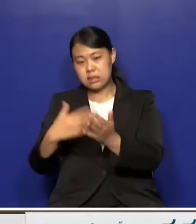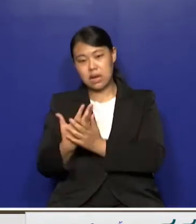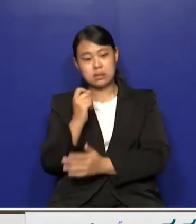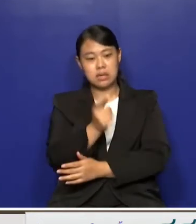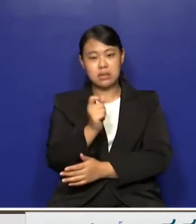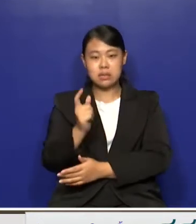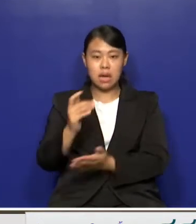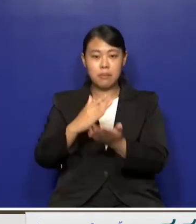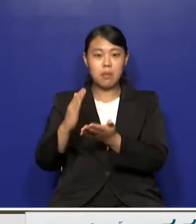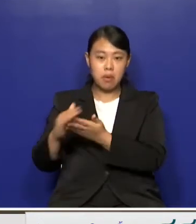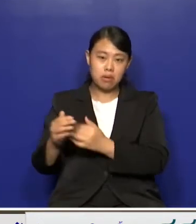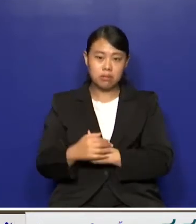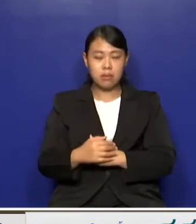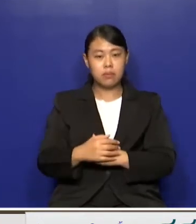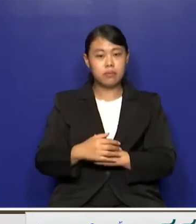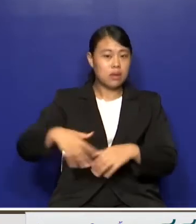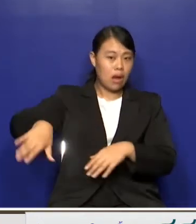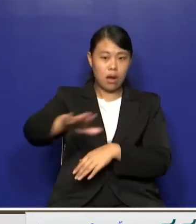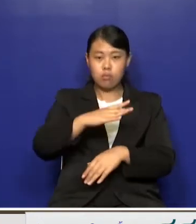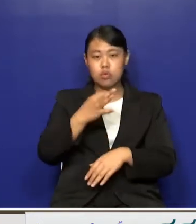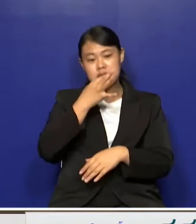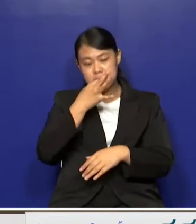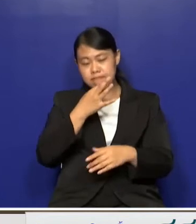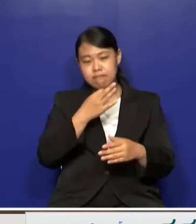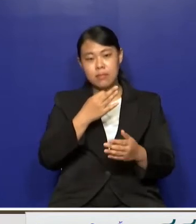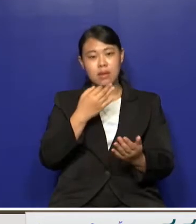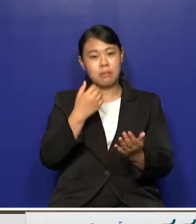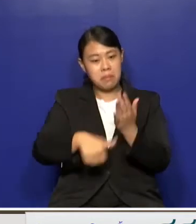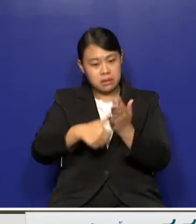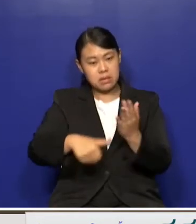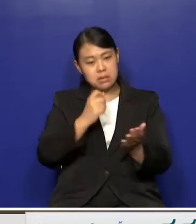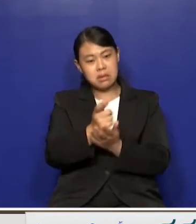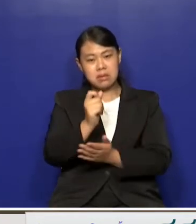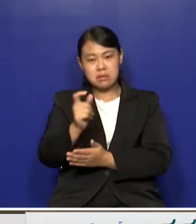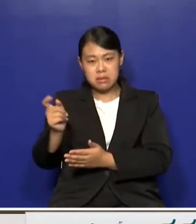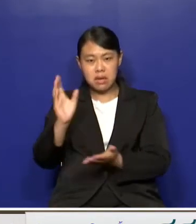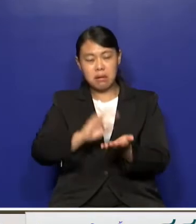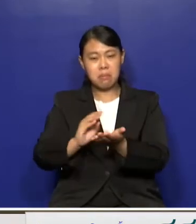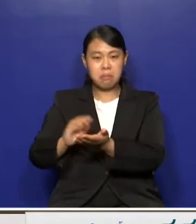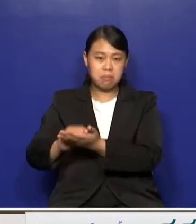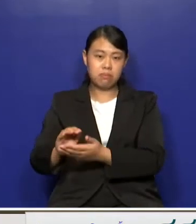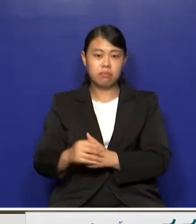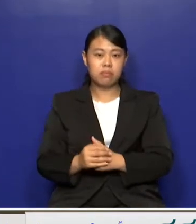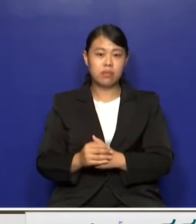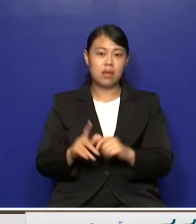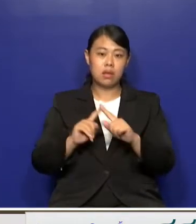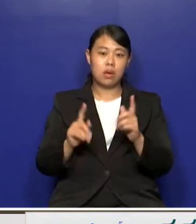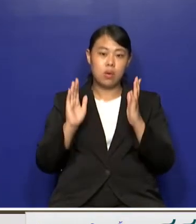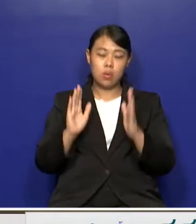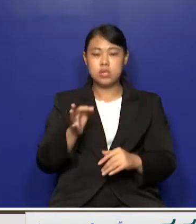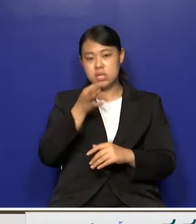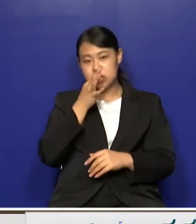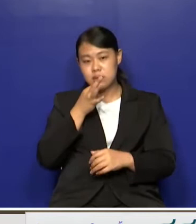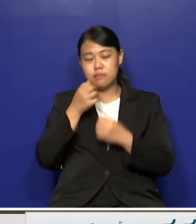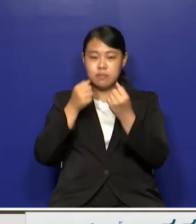บางอชีพเขาก็น้อยเน้อต่ใจว่าเขาต้องเสียประสีให้ลดต่จะเพรยพี่น้องประชาชนชาวไ่ชาวนานั้นเนี่ย